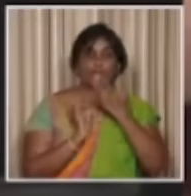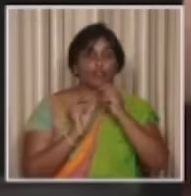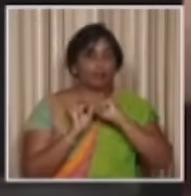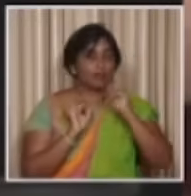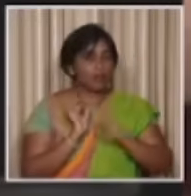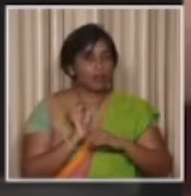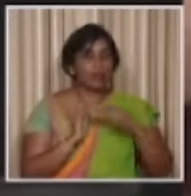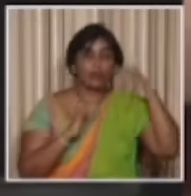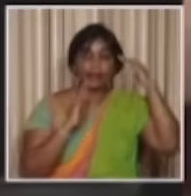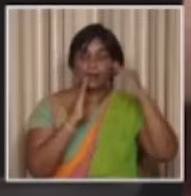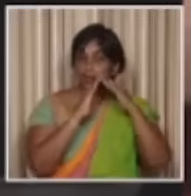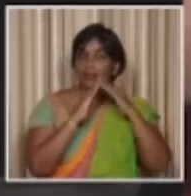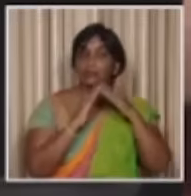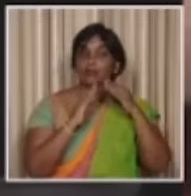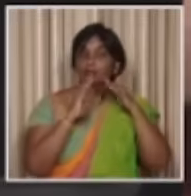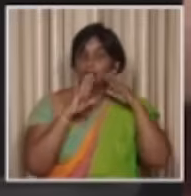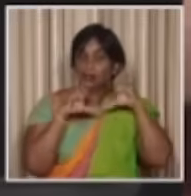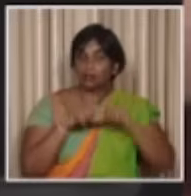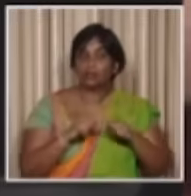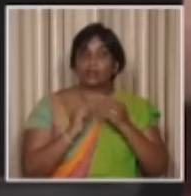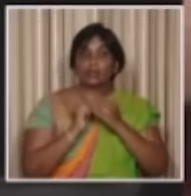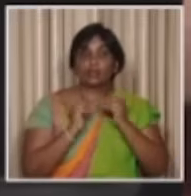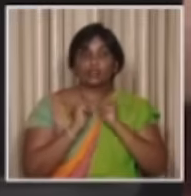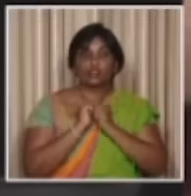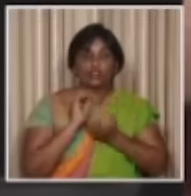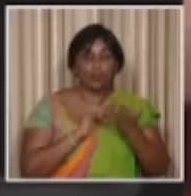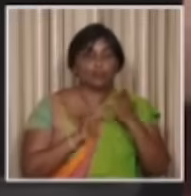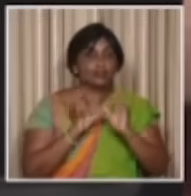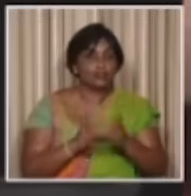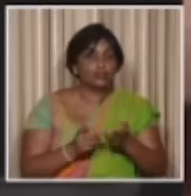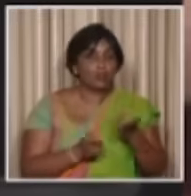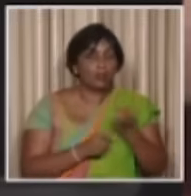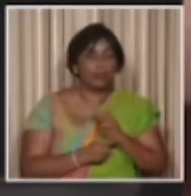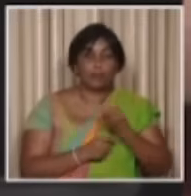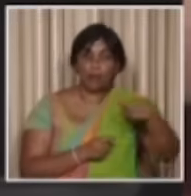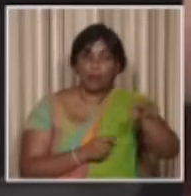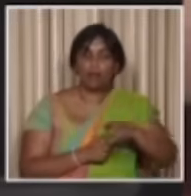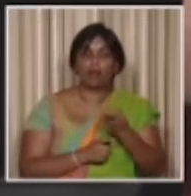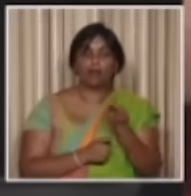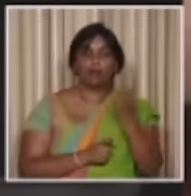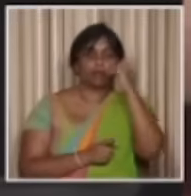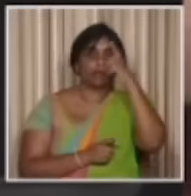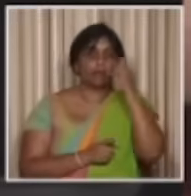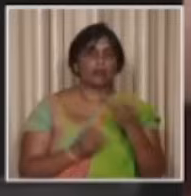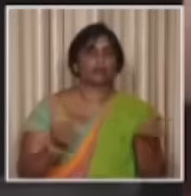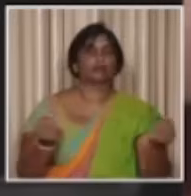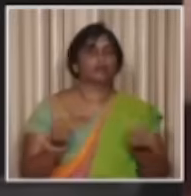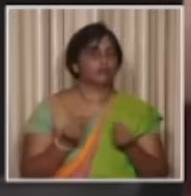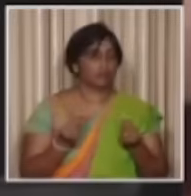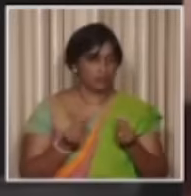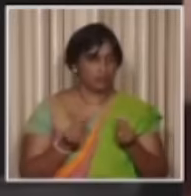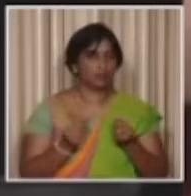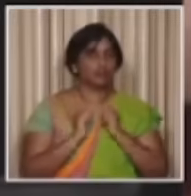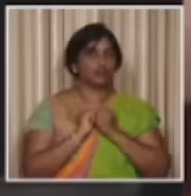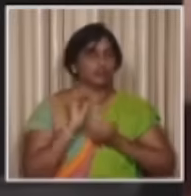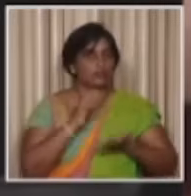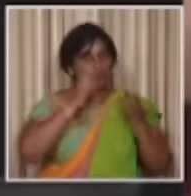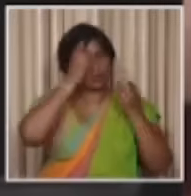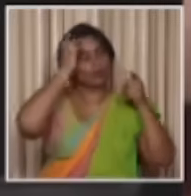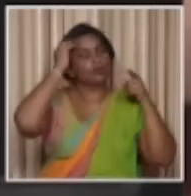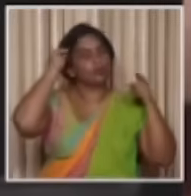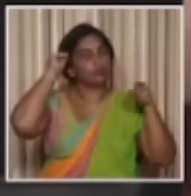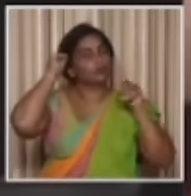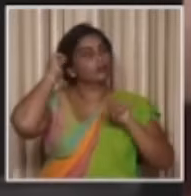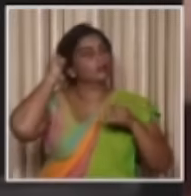නෙමෙයි. ගෙදර ගෘහ මුල්ලිකට රස්සාවට ගන්න සපත්තු දෙකක් ගන්න පඩියවදී වුණා. කණ්ඩ බොණ්ඩ නෙමෙයි සපත්තු දෙකක් ගන්න විදිහ නැහැ රස්සාවට යන්න.